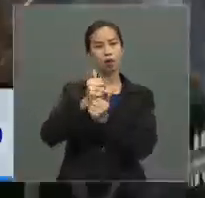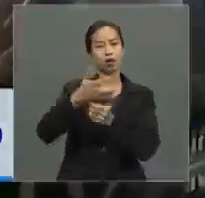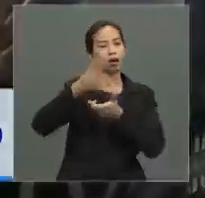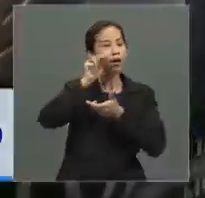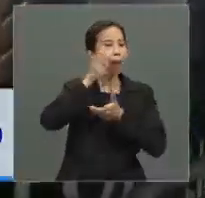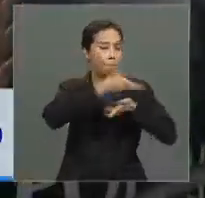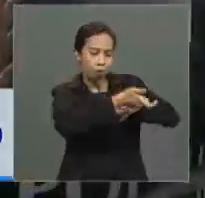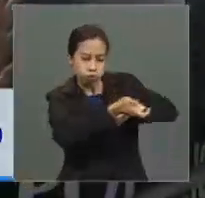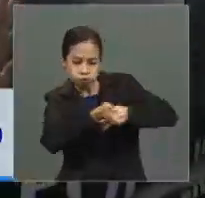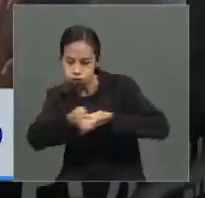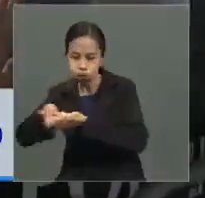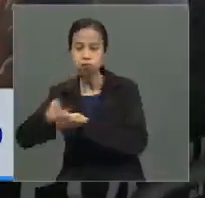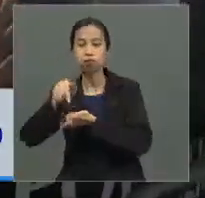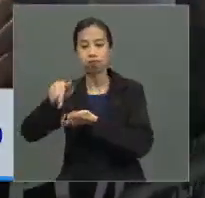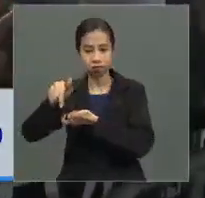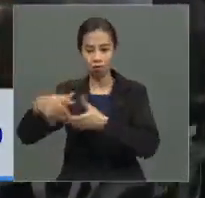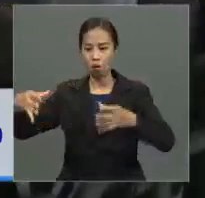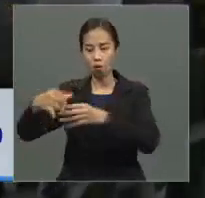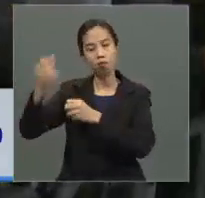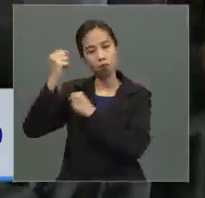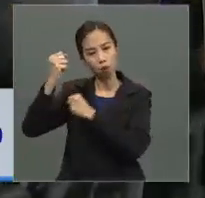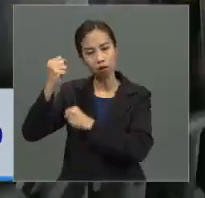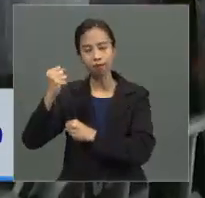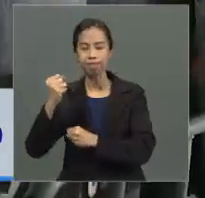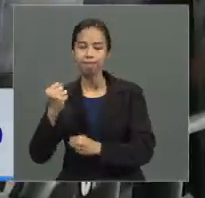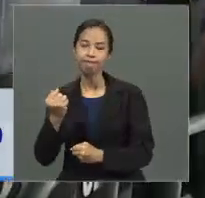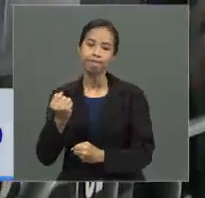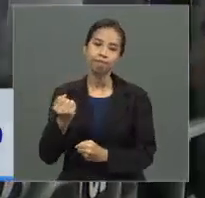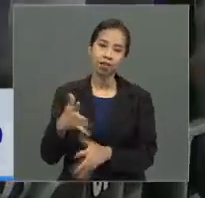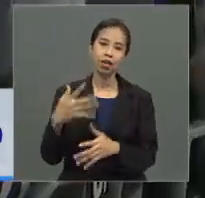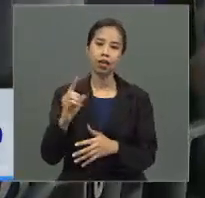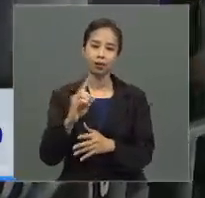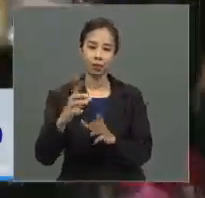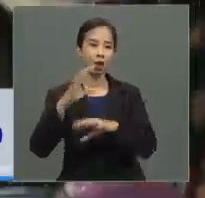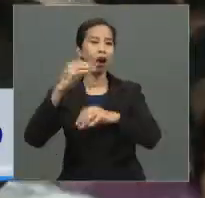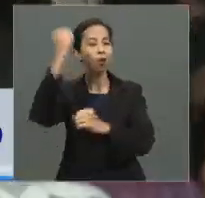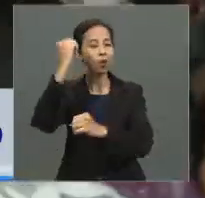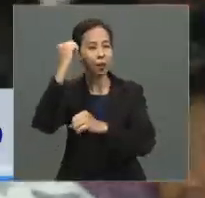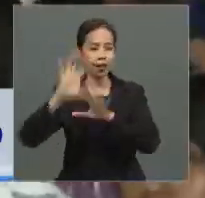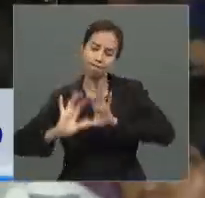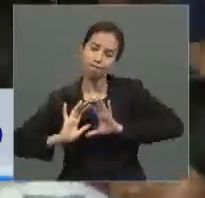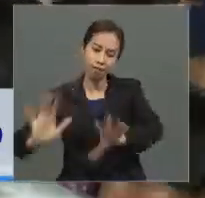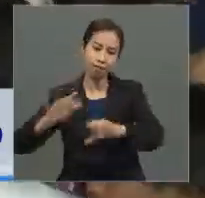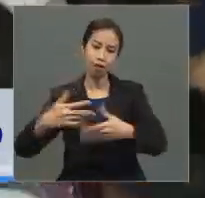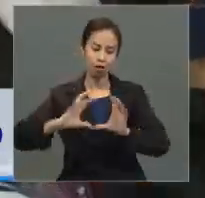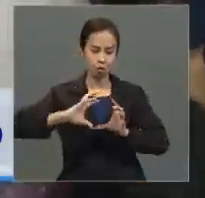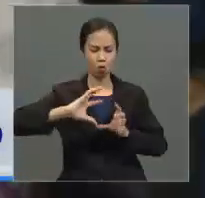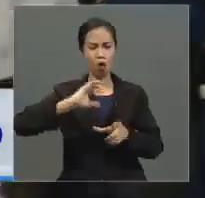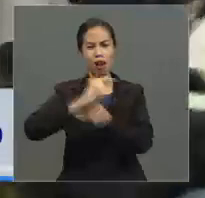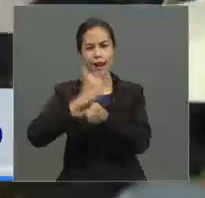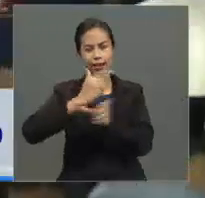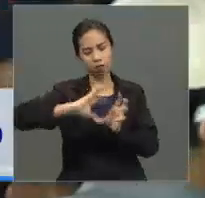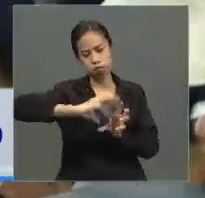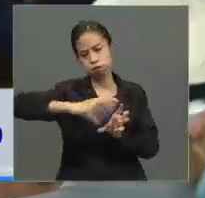ใส่กลุ่มผู้ชุมนุมค่ะทำให้ผู้ชุมนุมเข้าไปดันรถเมล์แล้วก็เข้าไปดึงลวดน้ำออกผู้ชุมนุมครูเข้า